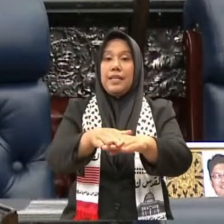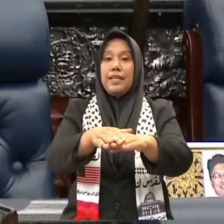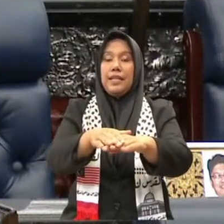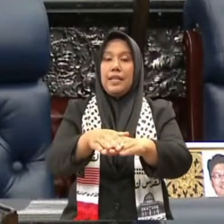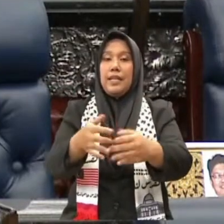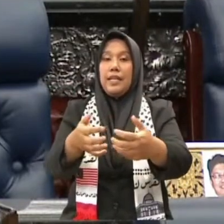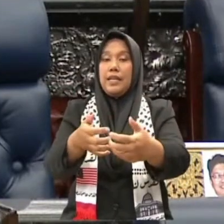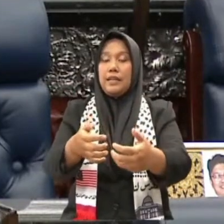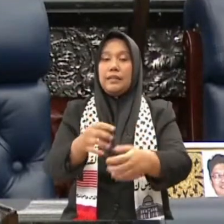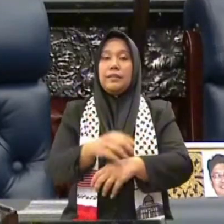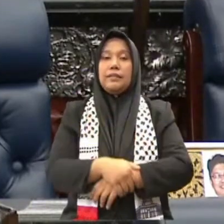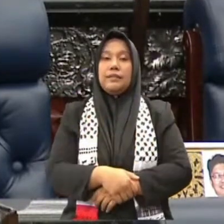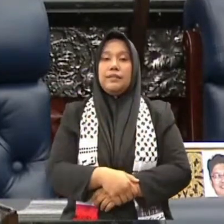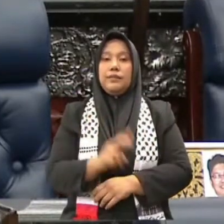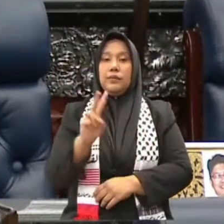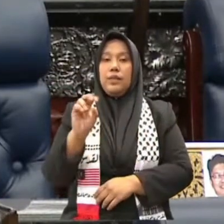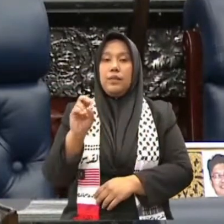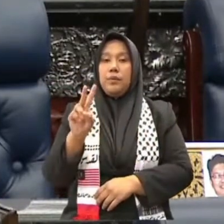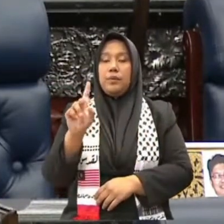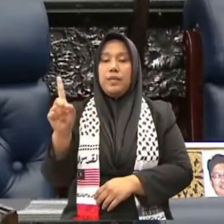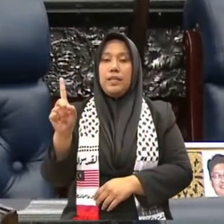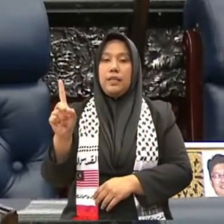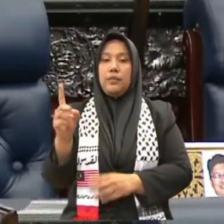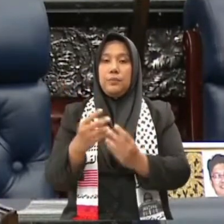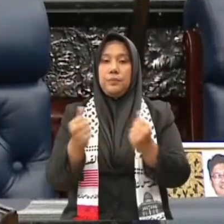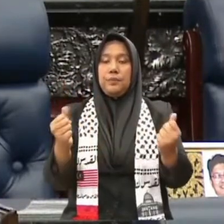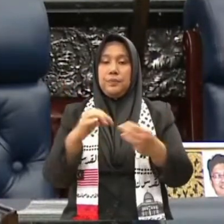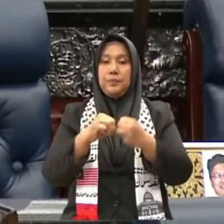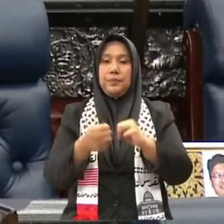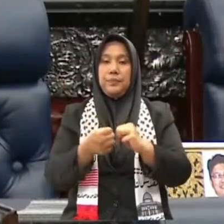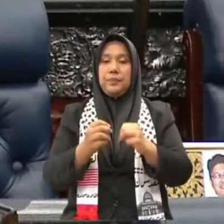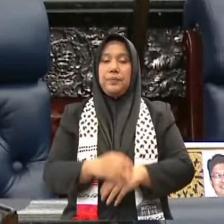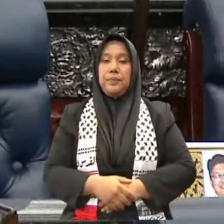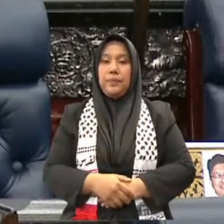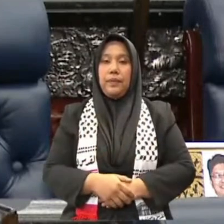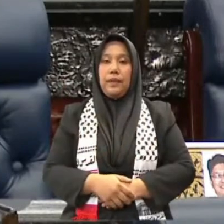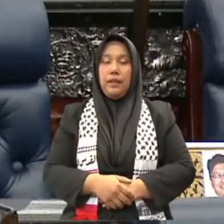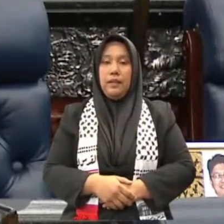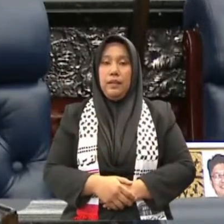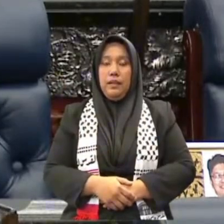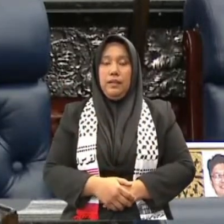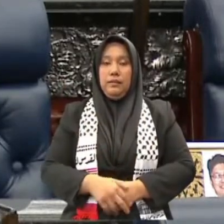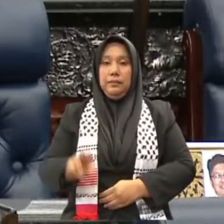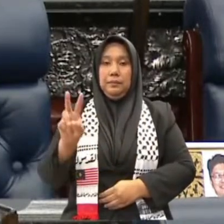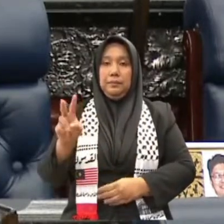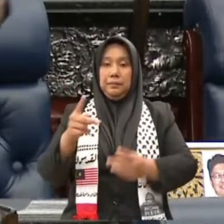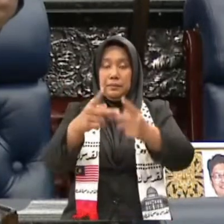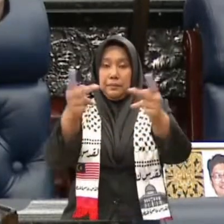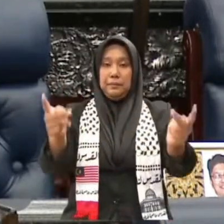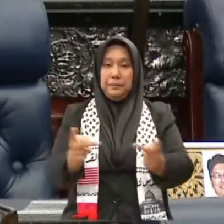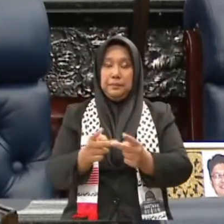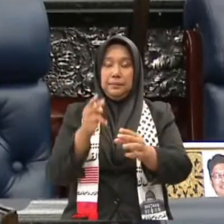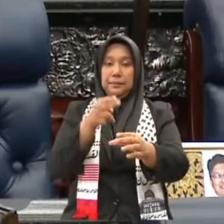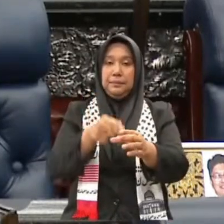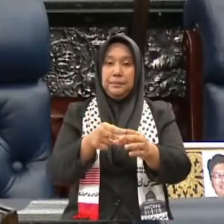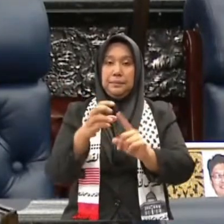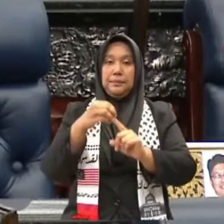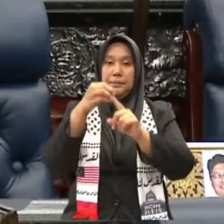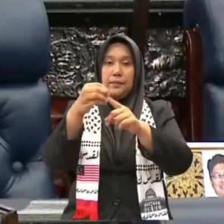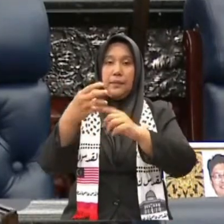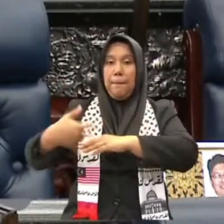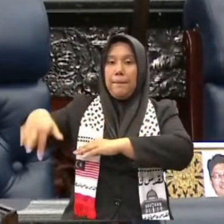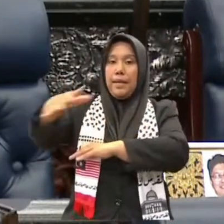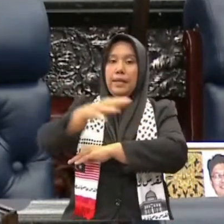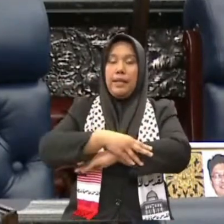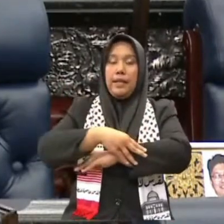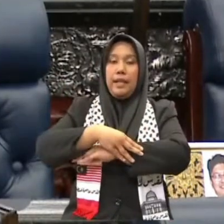Itu yang pertama. Yang kedua, kawasan yang melibatkan di khususnya di Pantai Barat. Dan